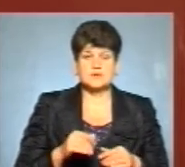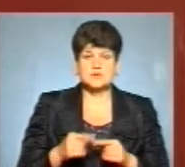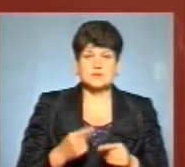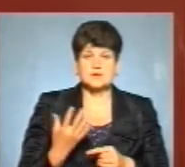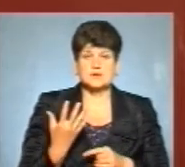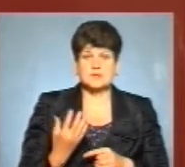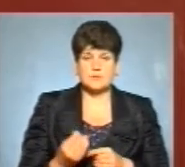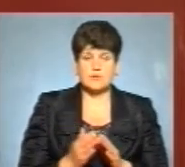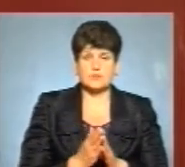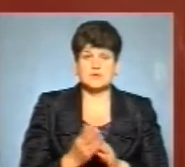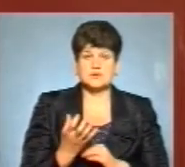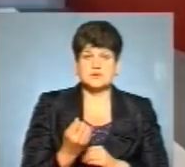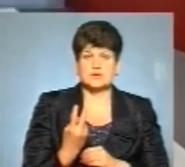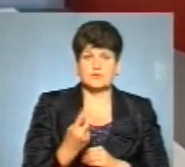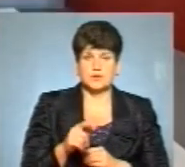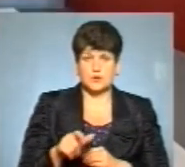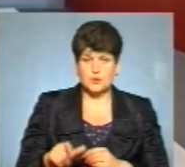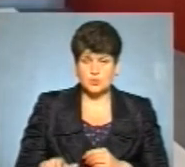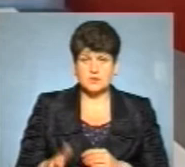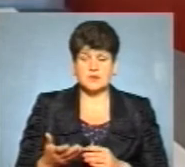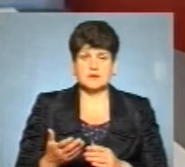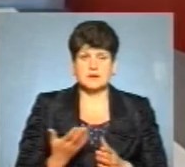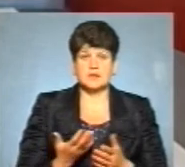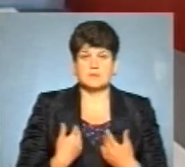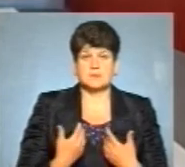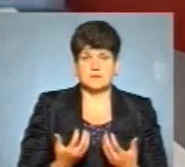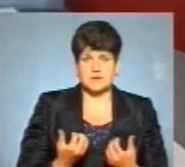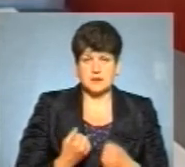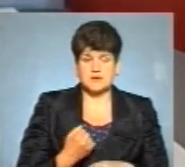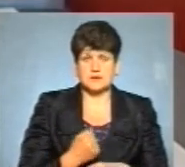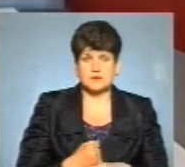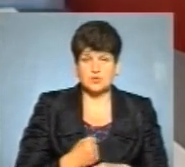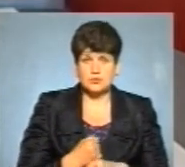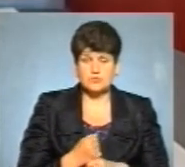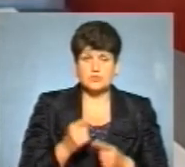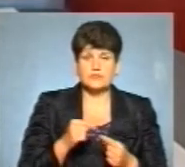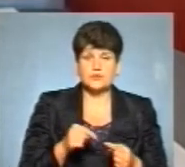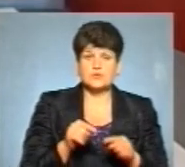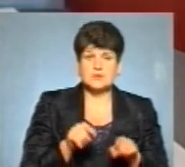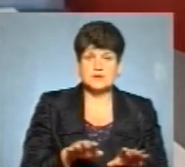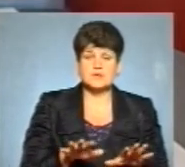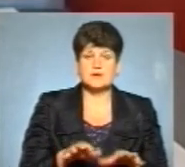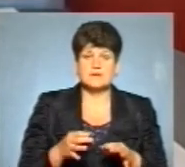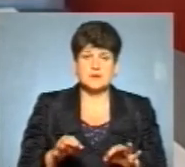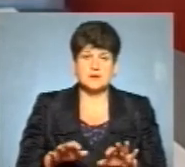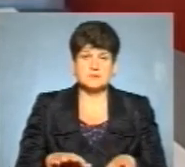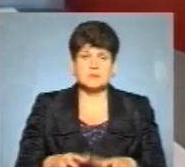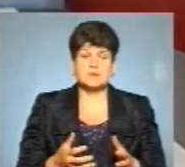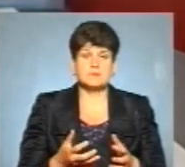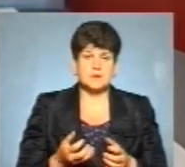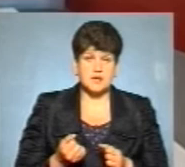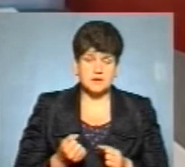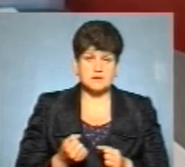днів, попросилися ще 2 людей, яких ми прийняли на роботу. Відповідно, на ті вакансії, які були вивільнені, ми прийняли